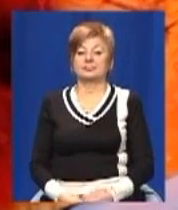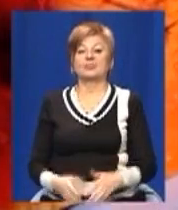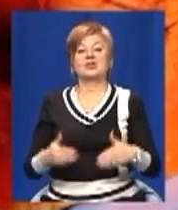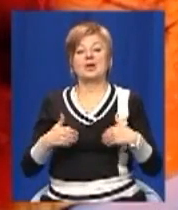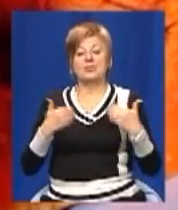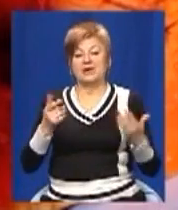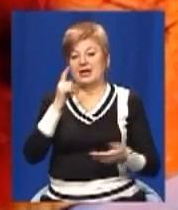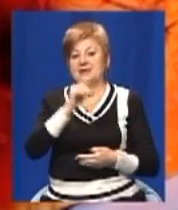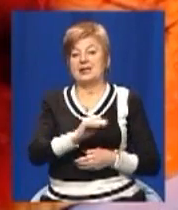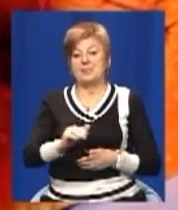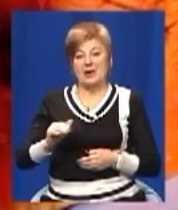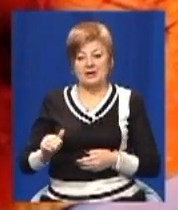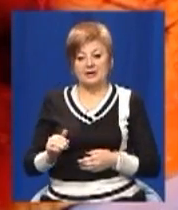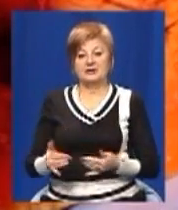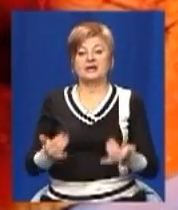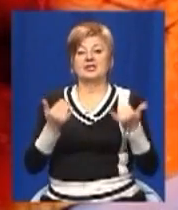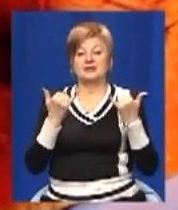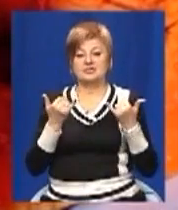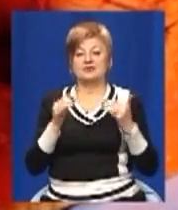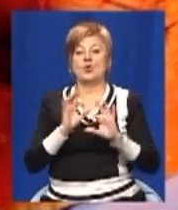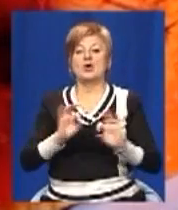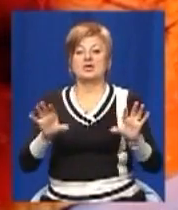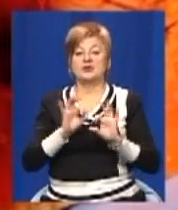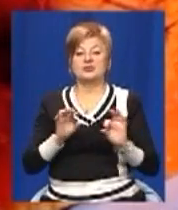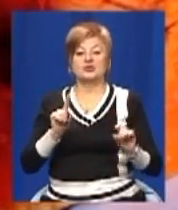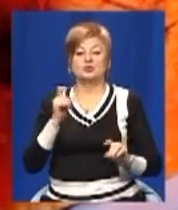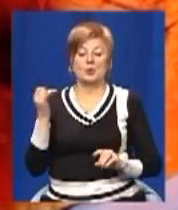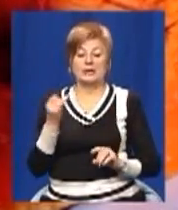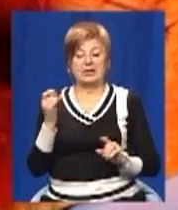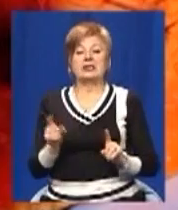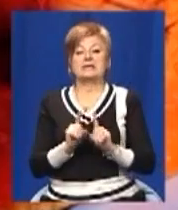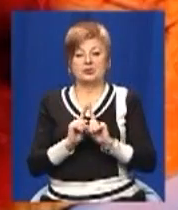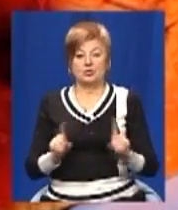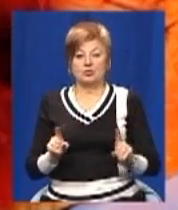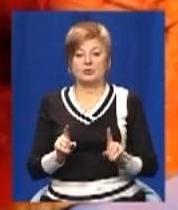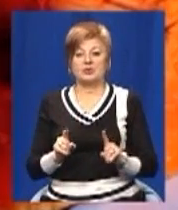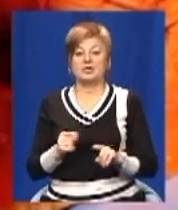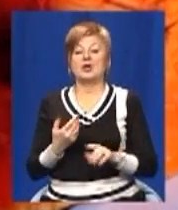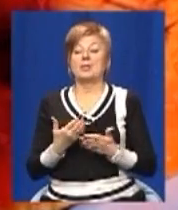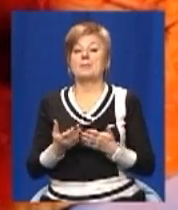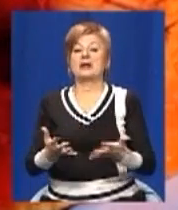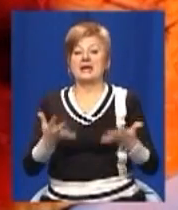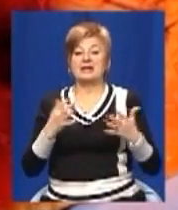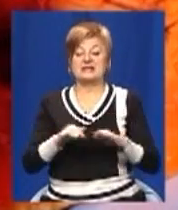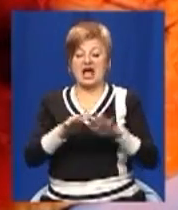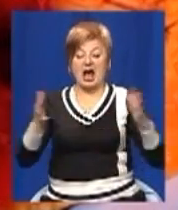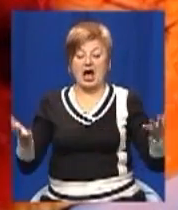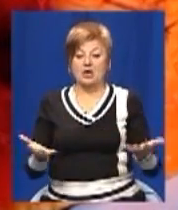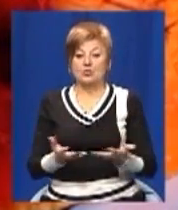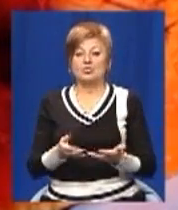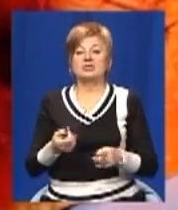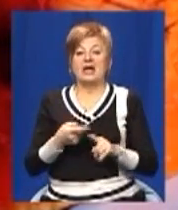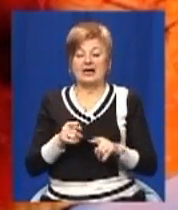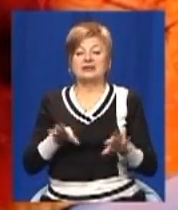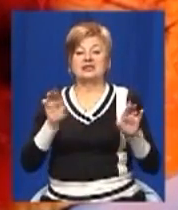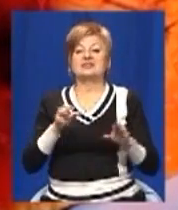Привіт, мої маленькі друзі! Сьогодні розповім вам дещо незвичайне. Лише уявіть собі, гарбуз насправді